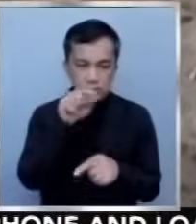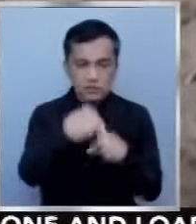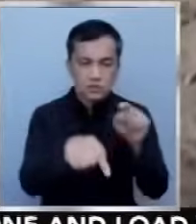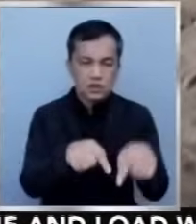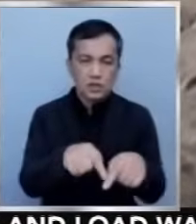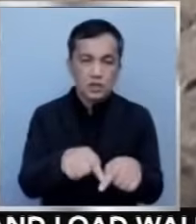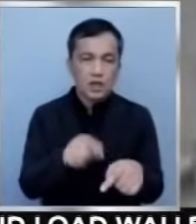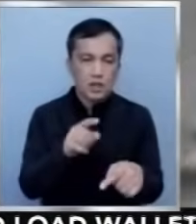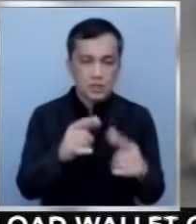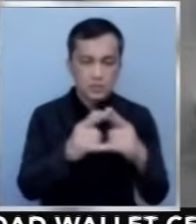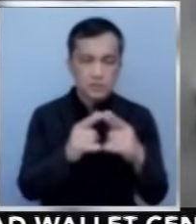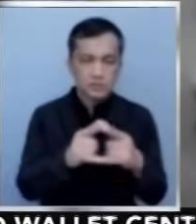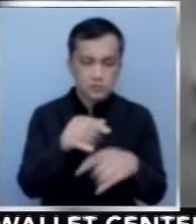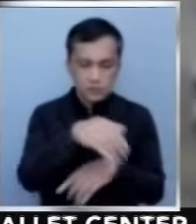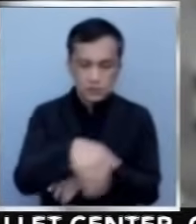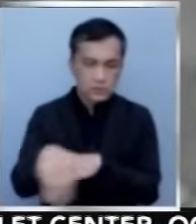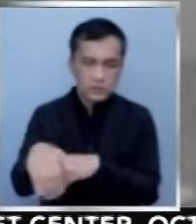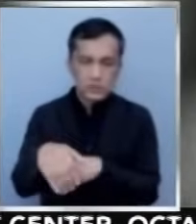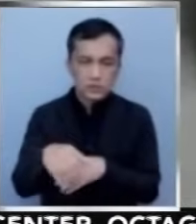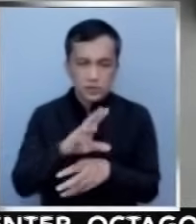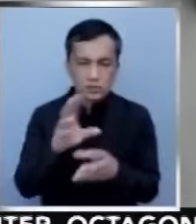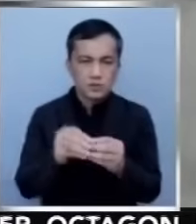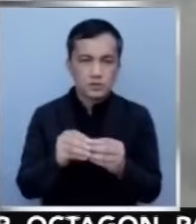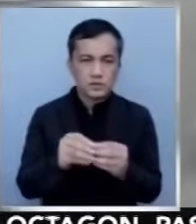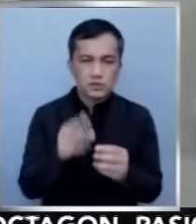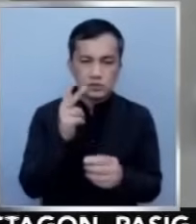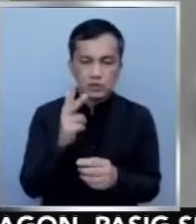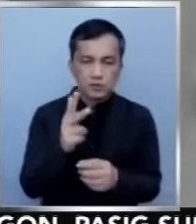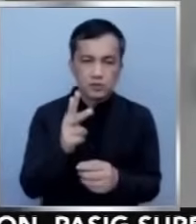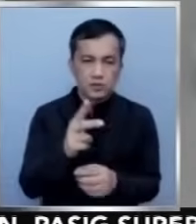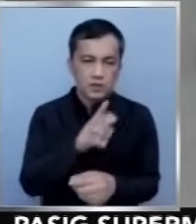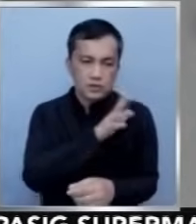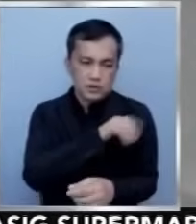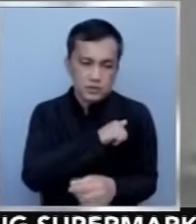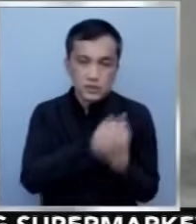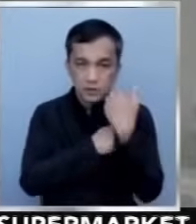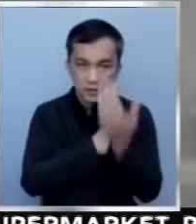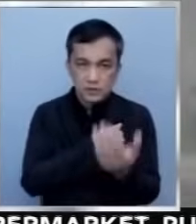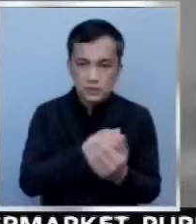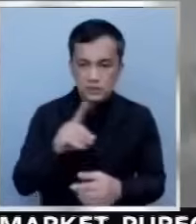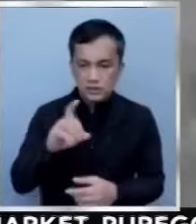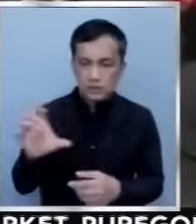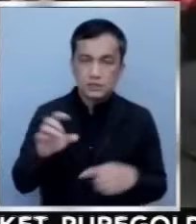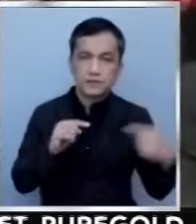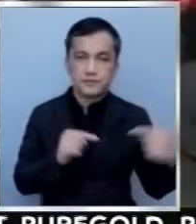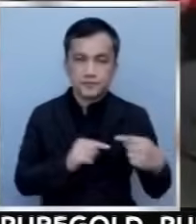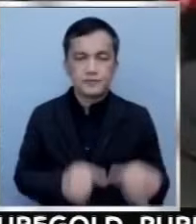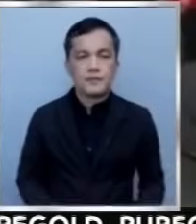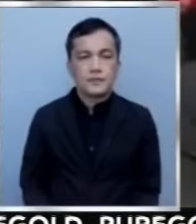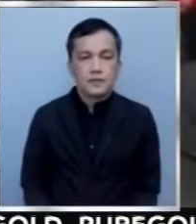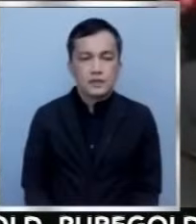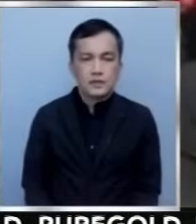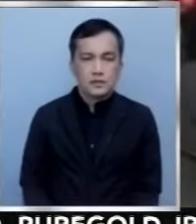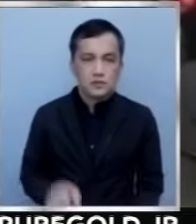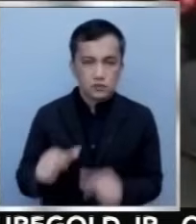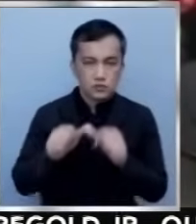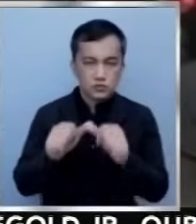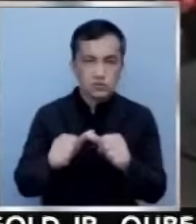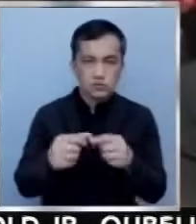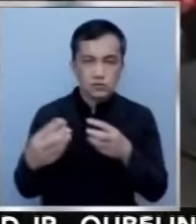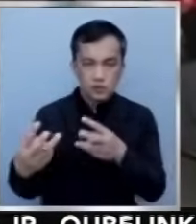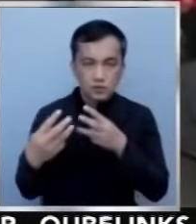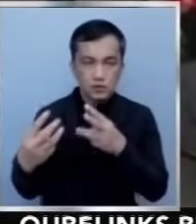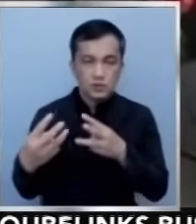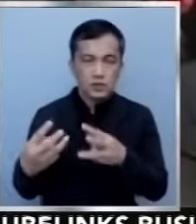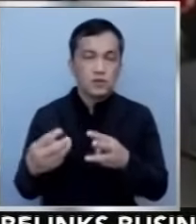sa Magdamag at hindi bababa sa 30 Palestinian ang nasawi at 100 ang sugatan. Sa gitna ng patuloy na bakbakan, patuloy